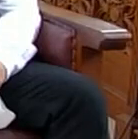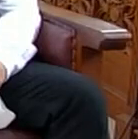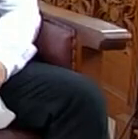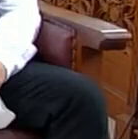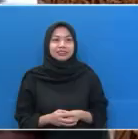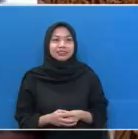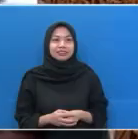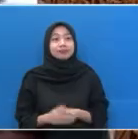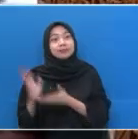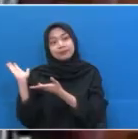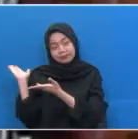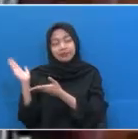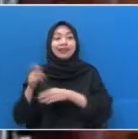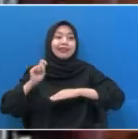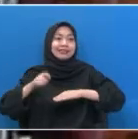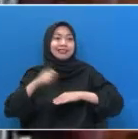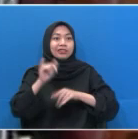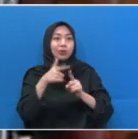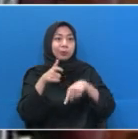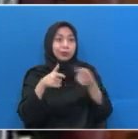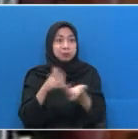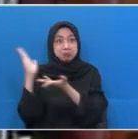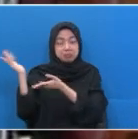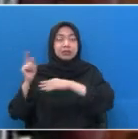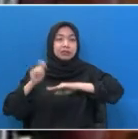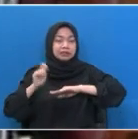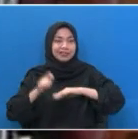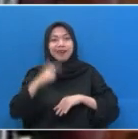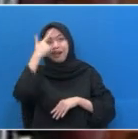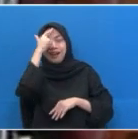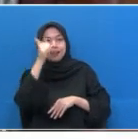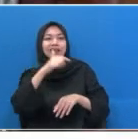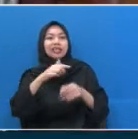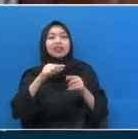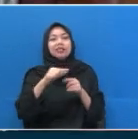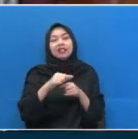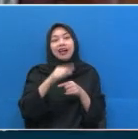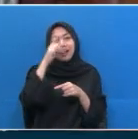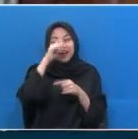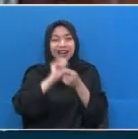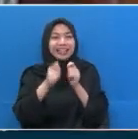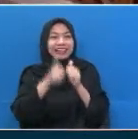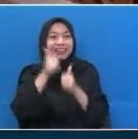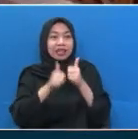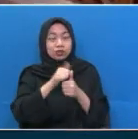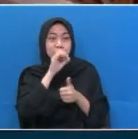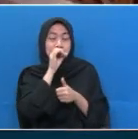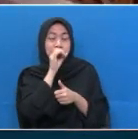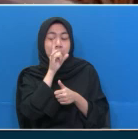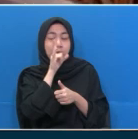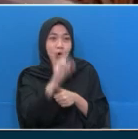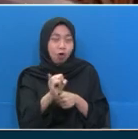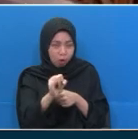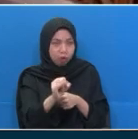dalam persidangan pembunuhan Yosua hari ini ahli poligraf mengungkap hasil tes kebohongan terhadap 5 terdakwa kasus